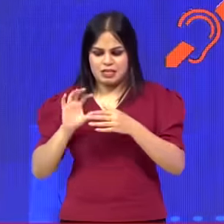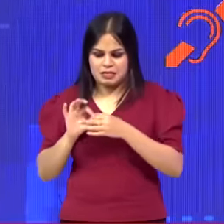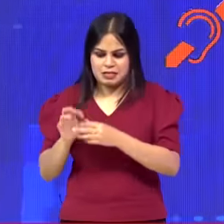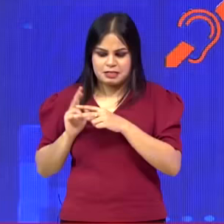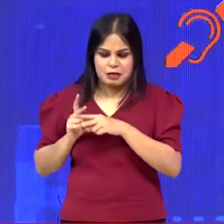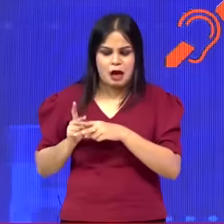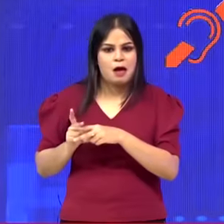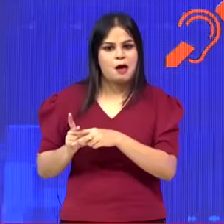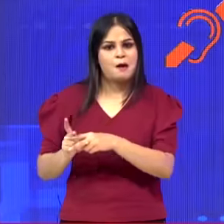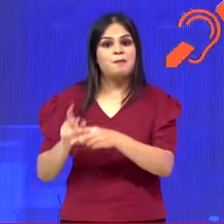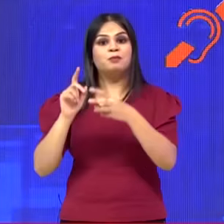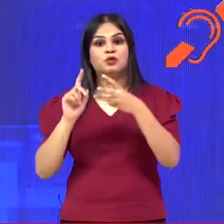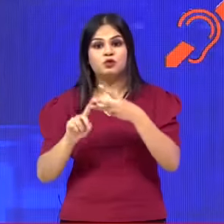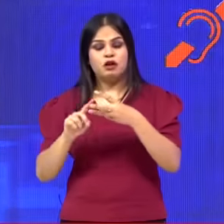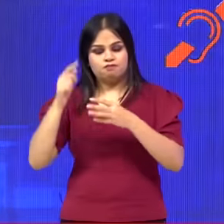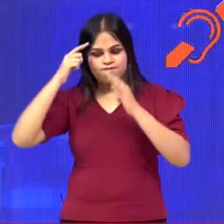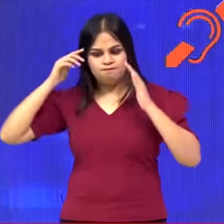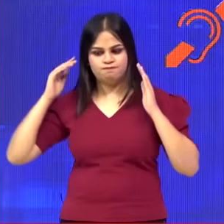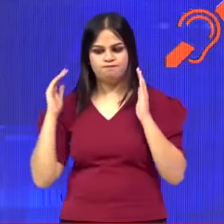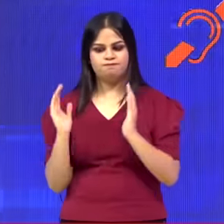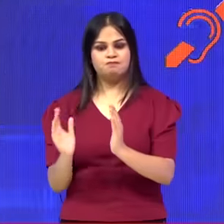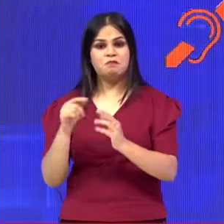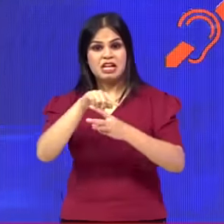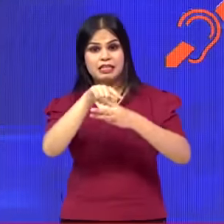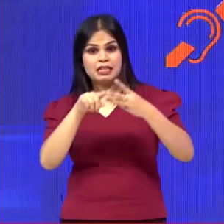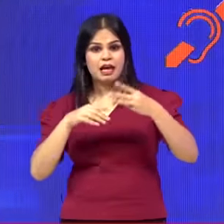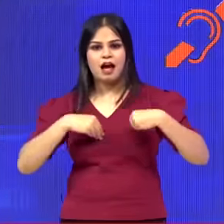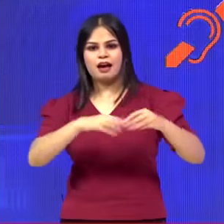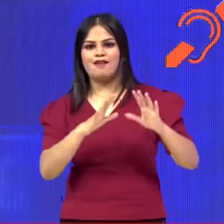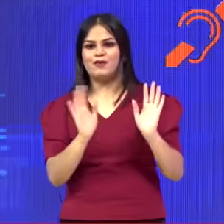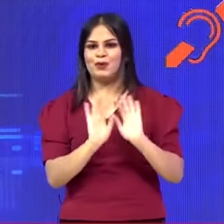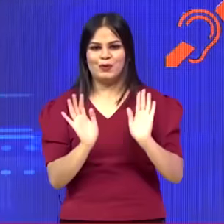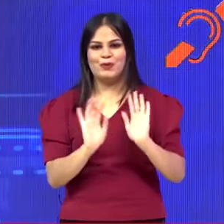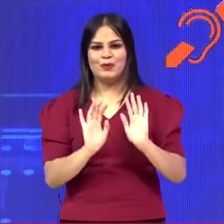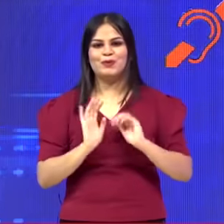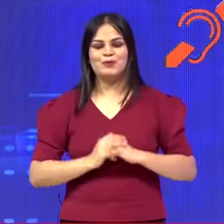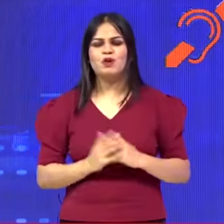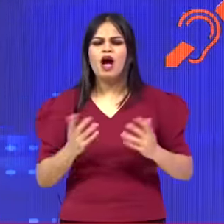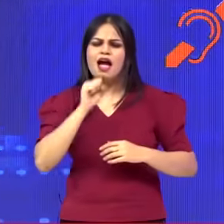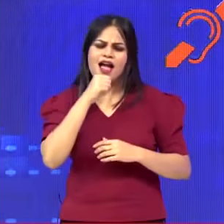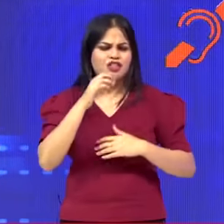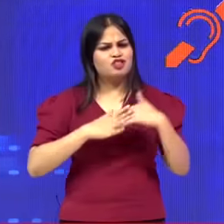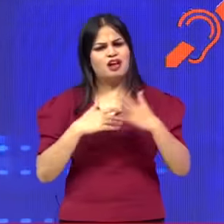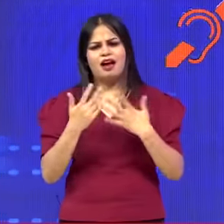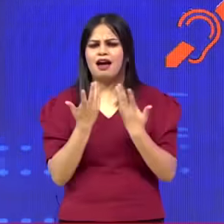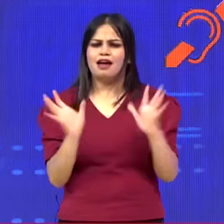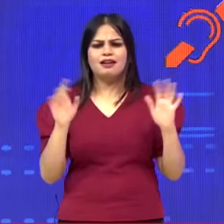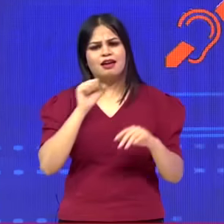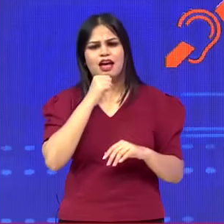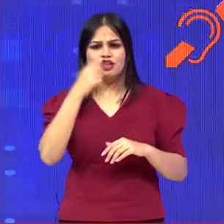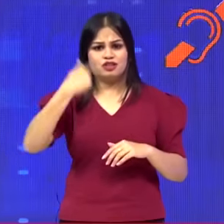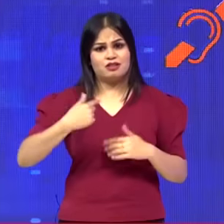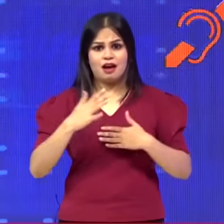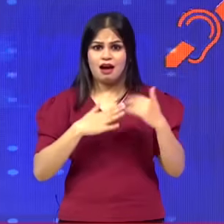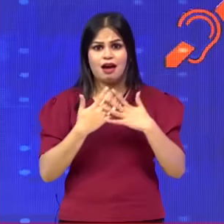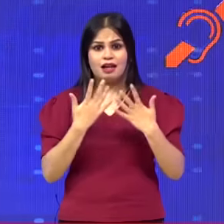कंसिस्टेंसी, परसिस्टेंस. ये छोड़ना नहीं चाहिए आपको एनी एज, फ्रॉम द